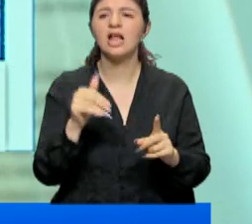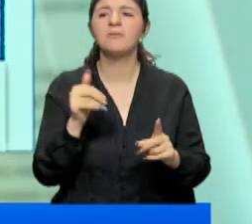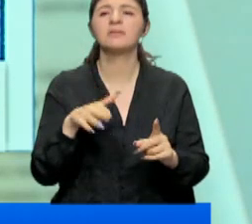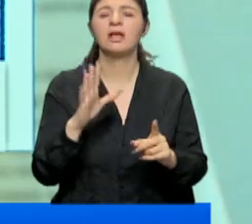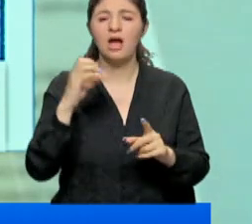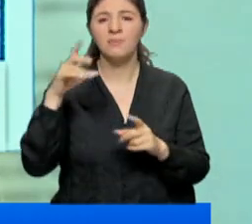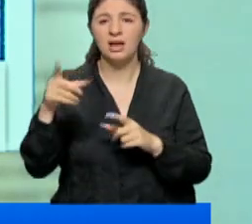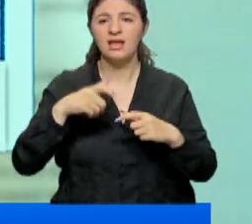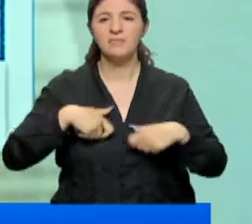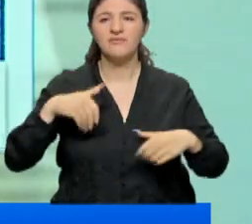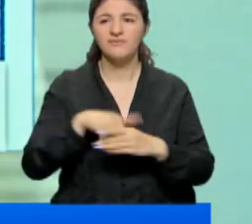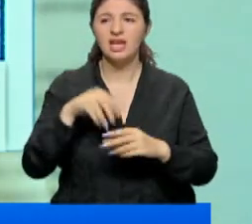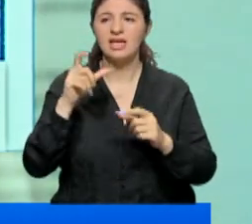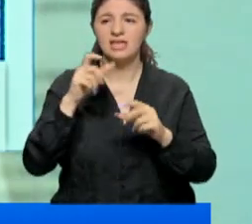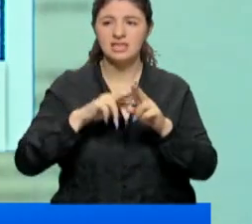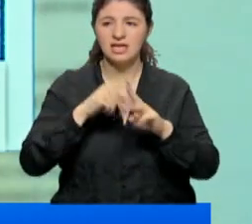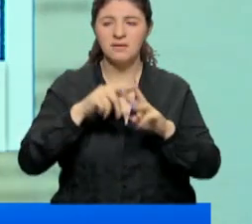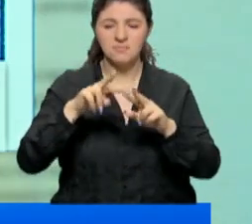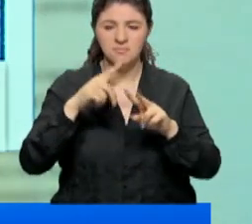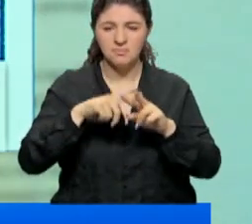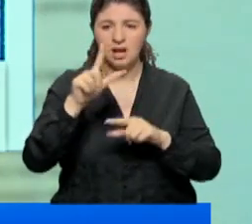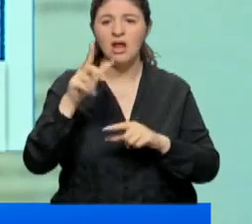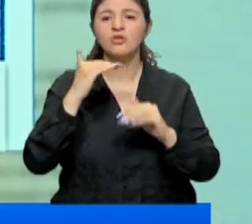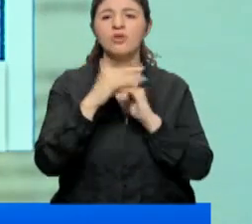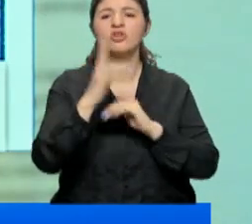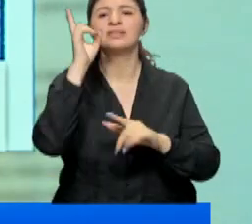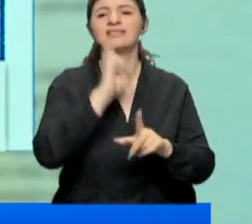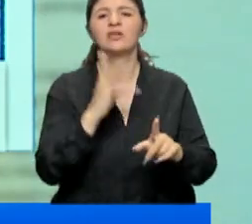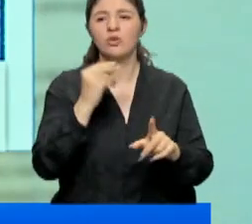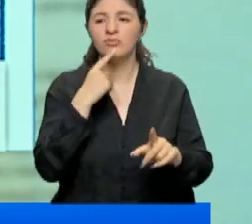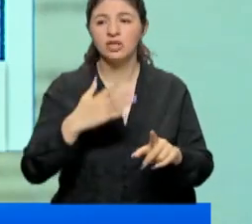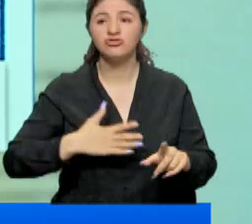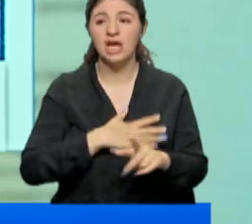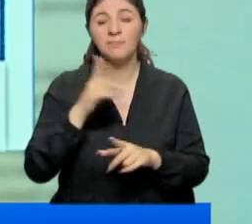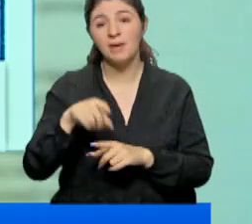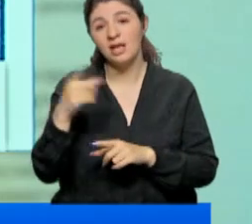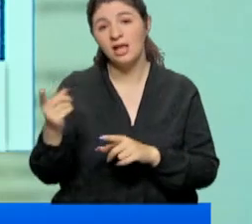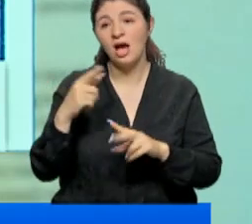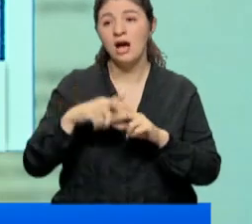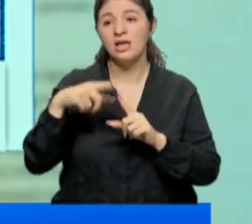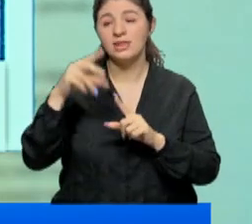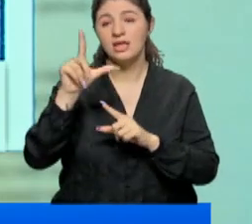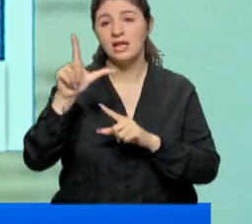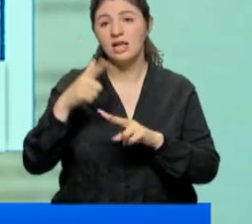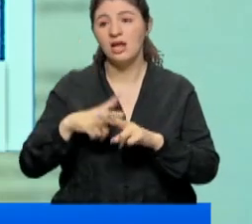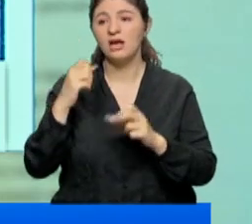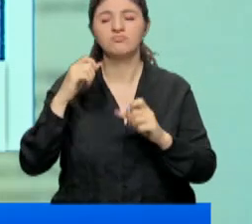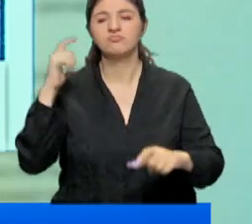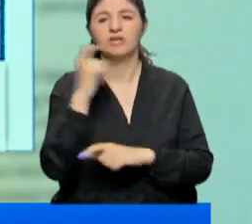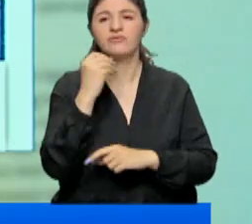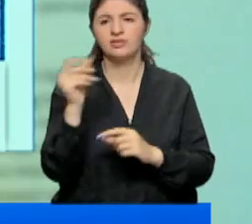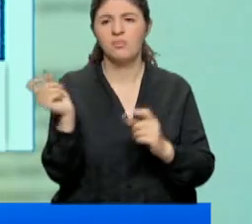getiremez Ken AKP li vekil Kemal Çelik halkımız zenginleştirdi CHP'li Atilla Sertel itiraz etti İşte ikisini